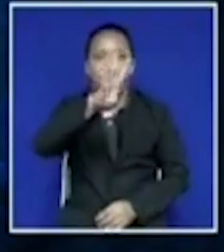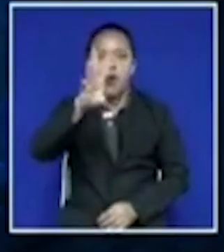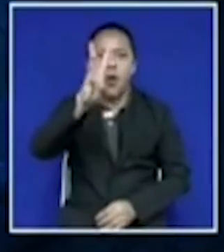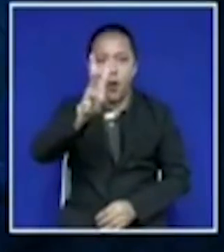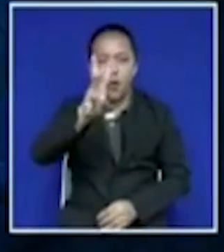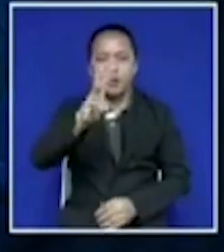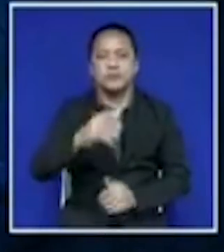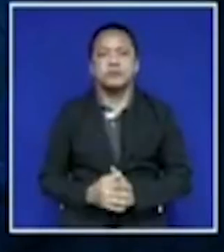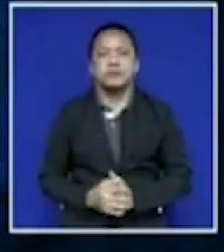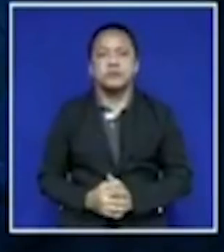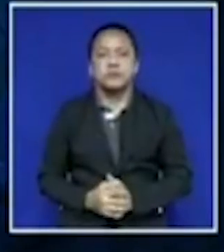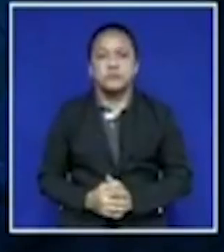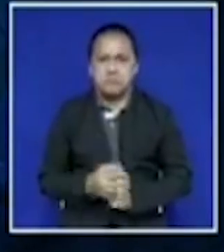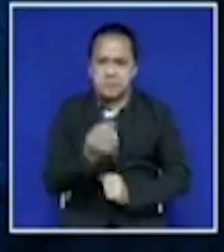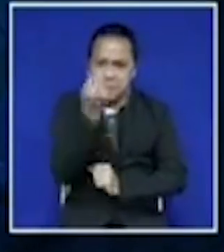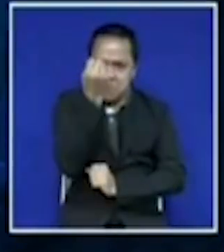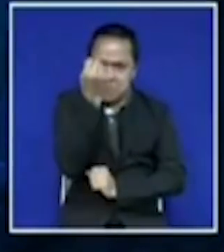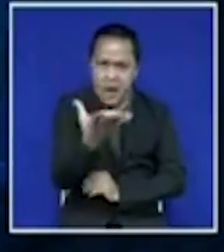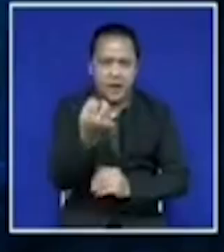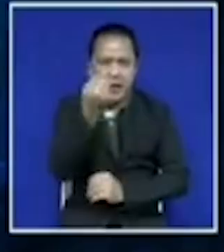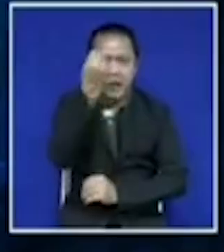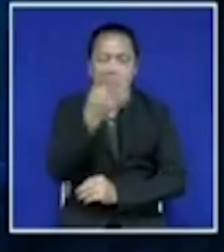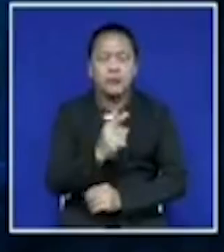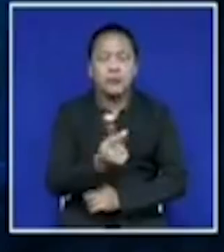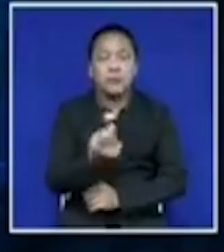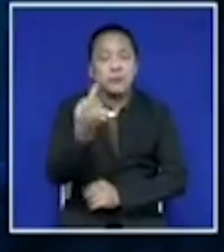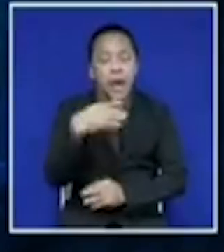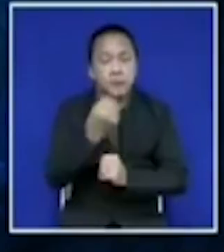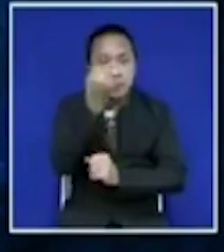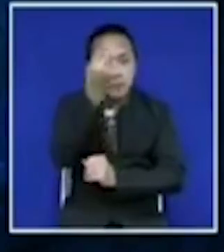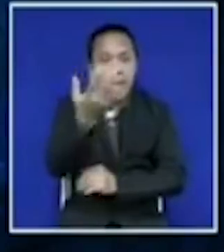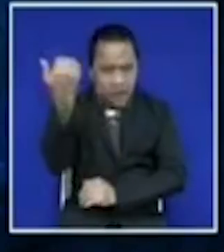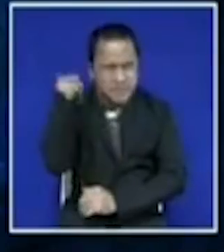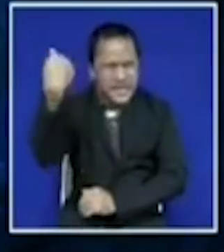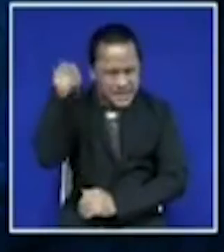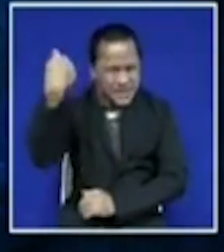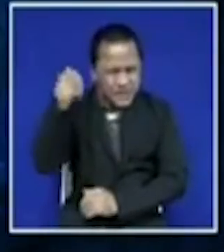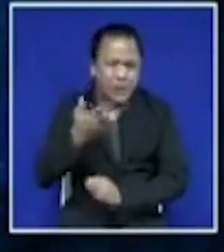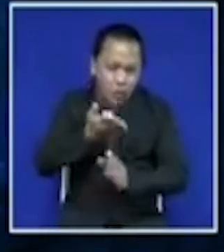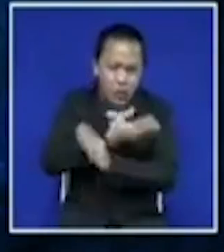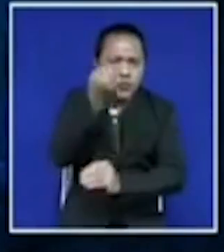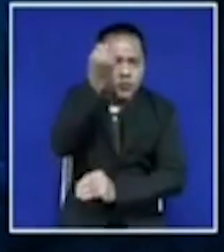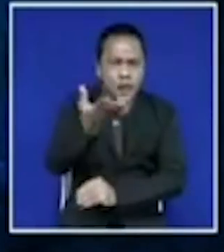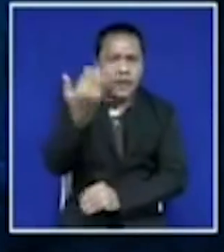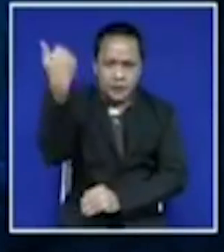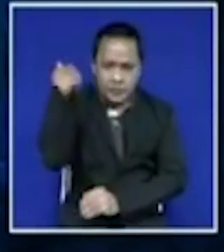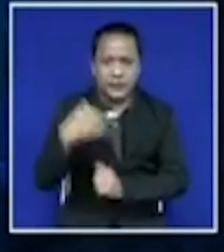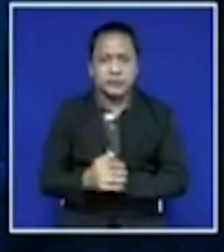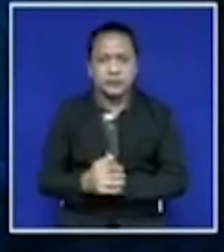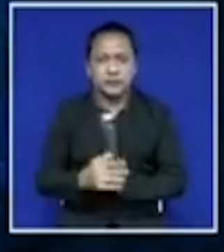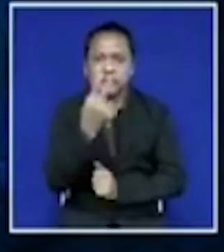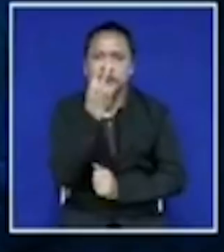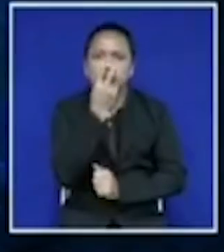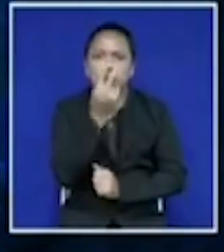716,606 คนเยอะมากๆนะครับแต่ถามว่าเคยมีสูงไปกว่านี้ไหมมีเหมือนกันนะครับเราจะเห็น